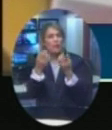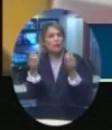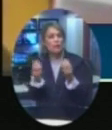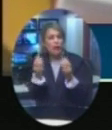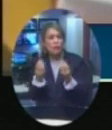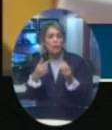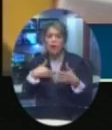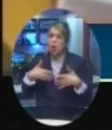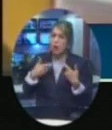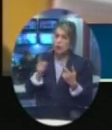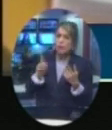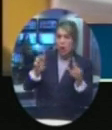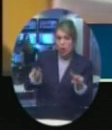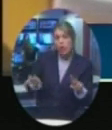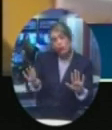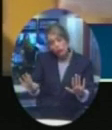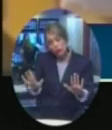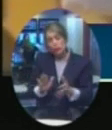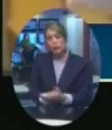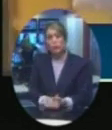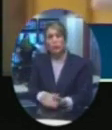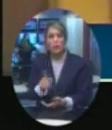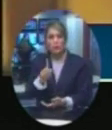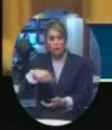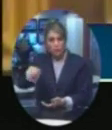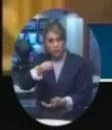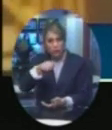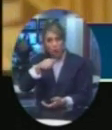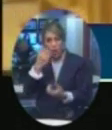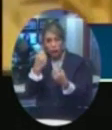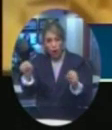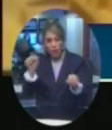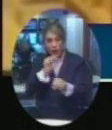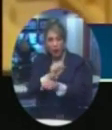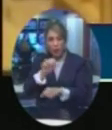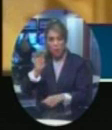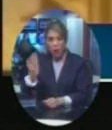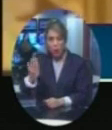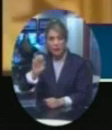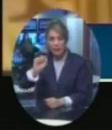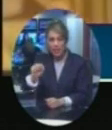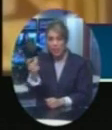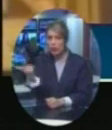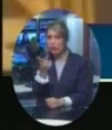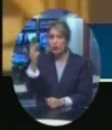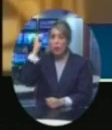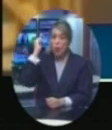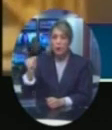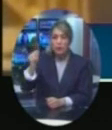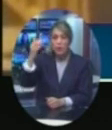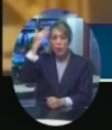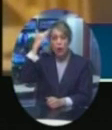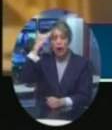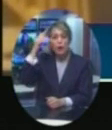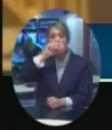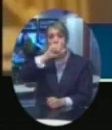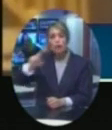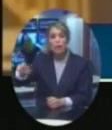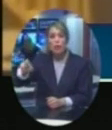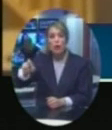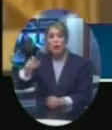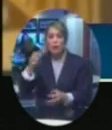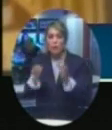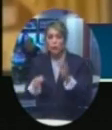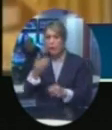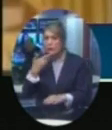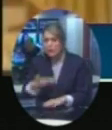עליהם, אבל הם קיימים. לעומת זאת, אתם רוצים להוציא מהכלא את ברגותי ואת סעדת, שני רוצחים מוכרים שהורשעו על ידי בקבט בישראל, ושאלת